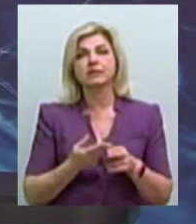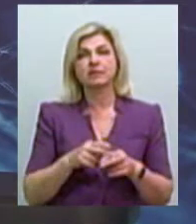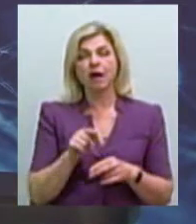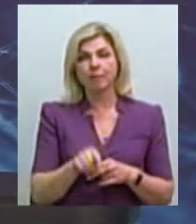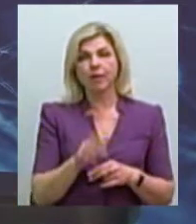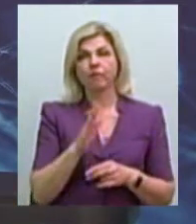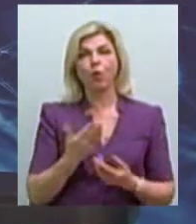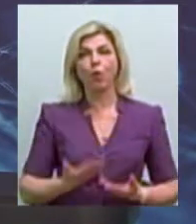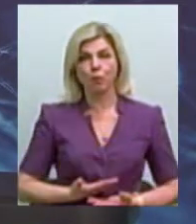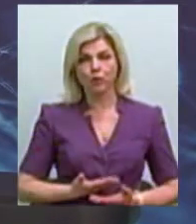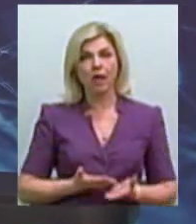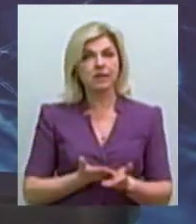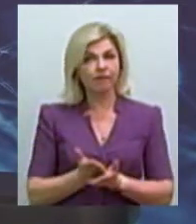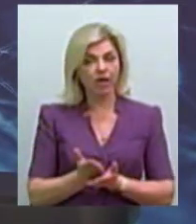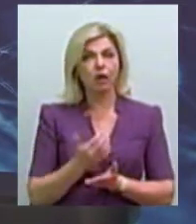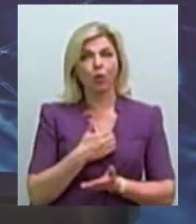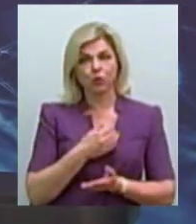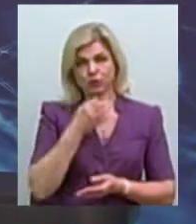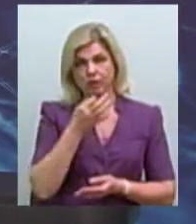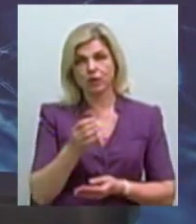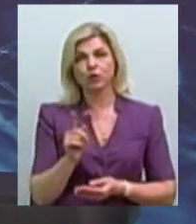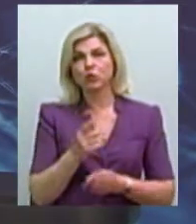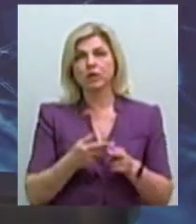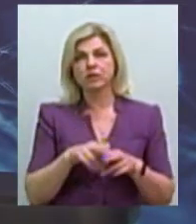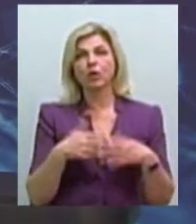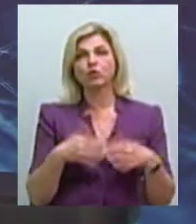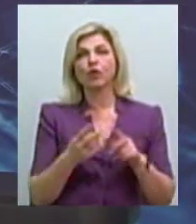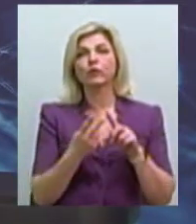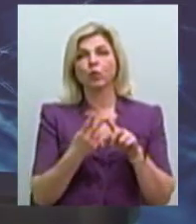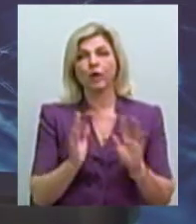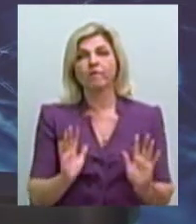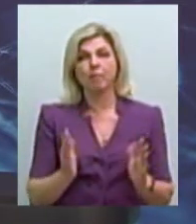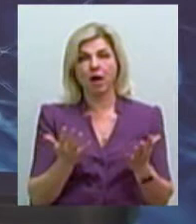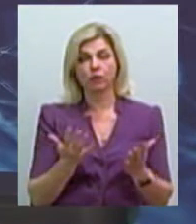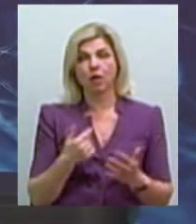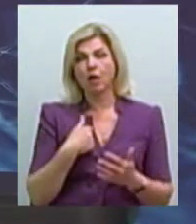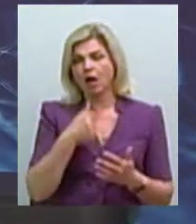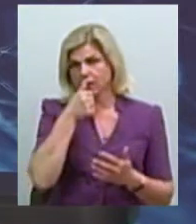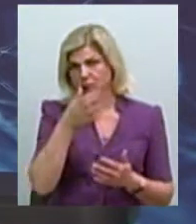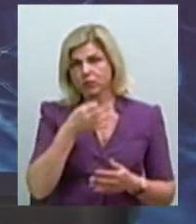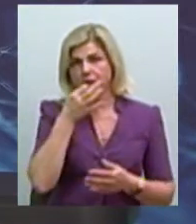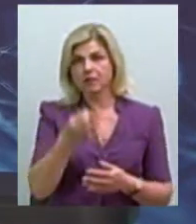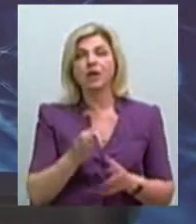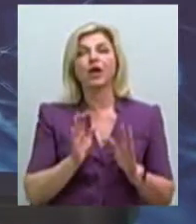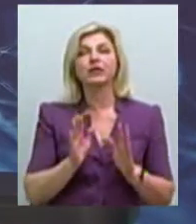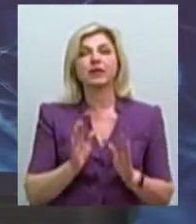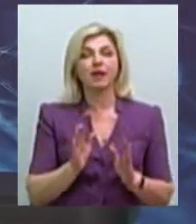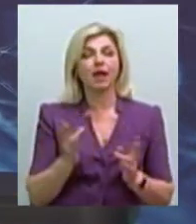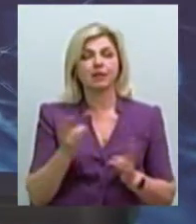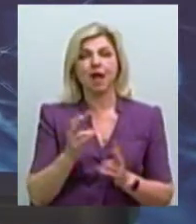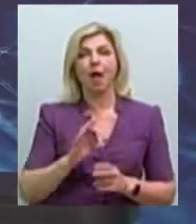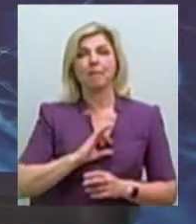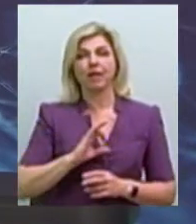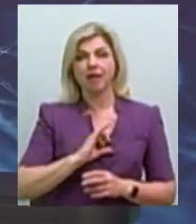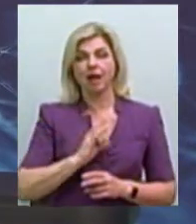в комунальній сфері я хочу сказати, що це вже другий випадок, коли я не можу сказати, що тільки вішати треба медалі